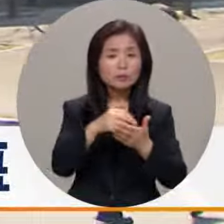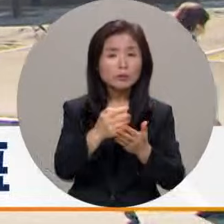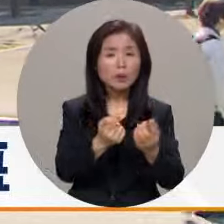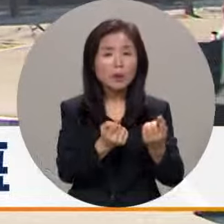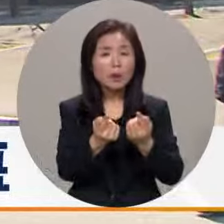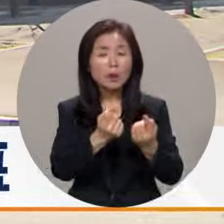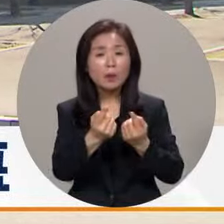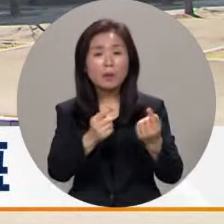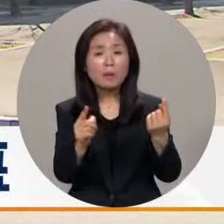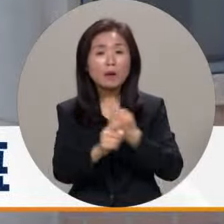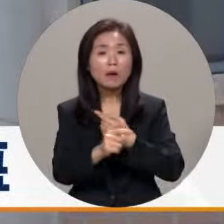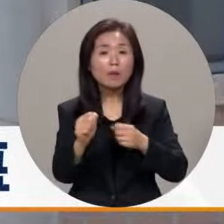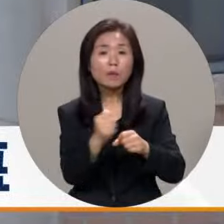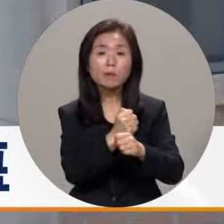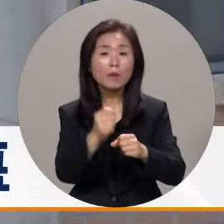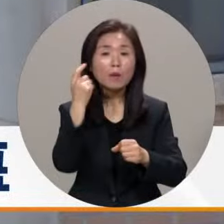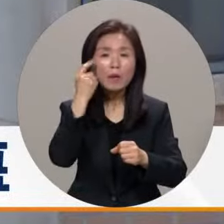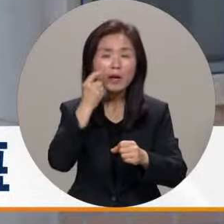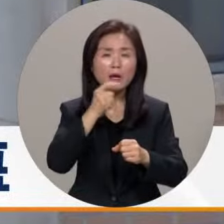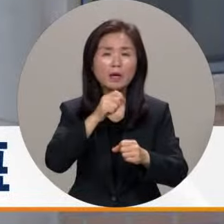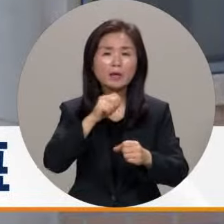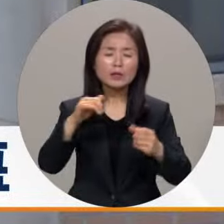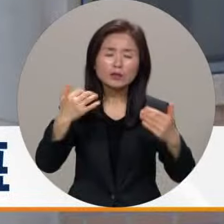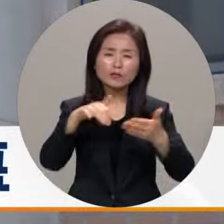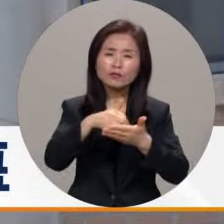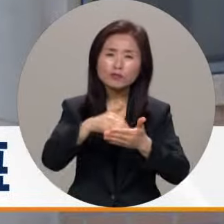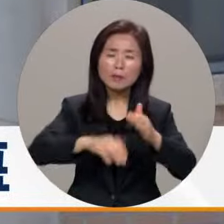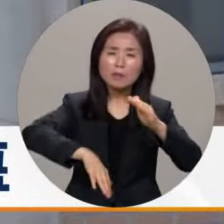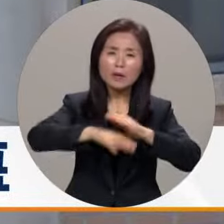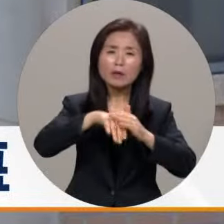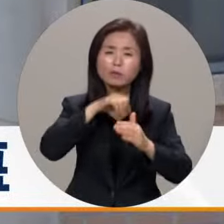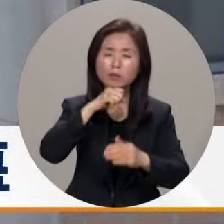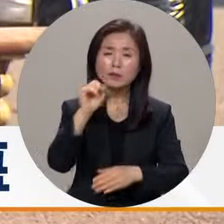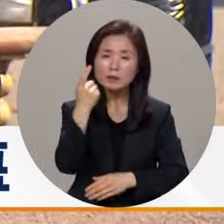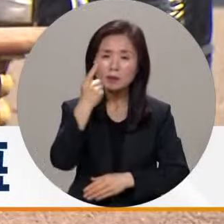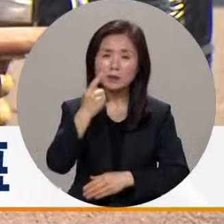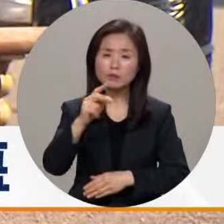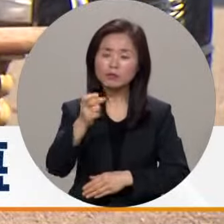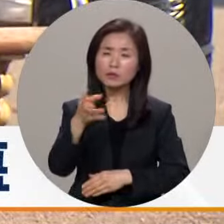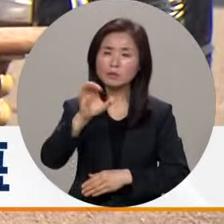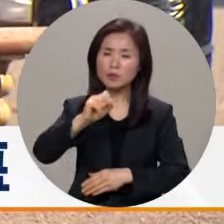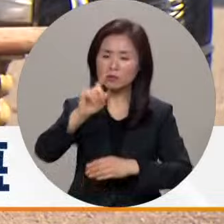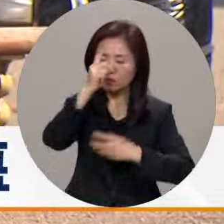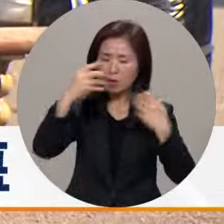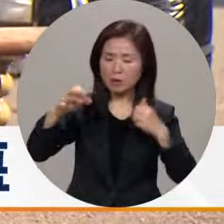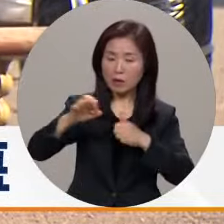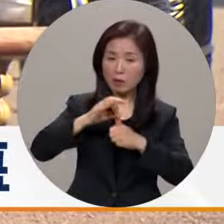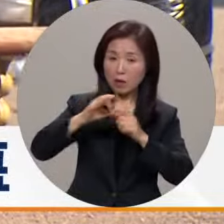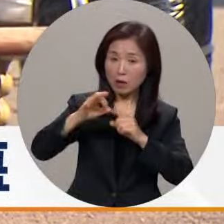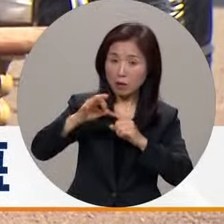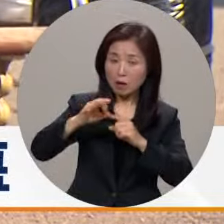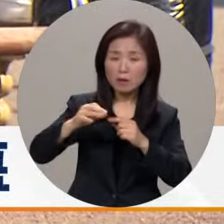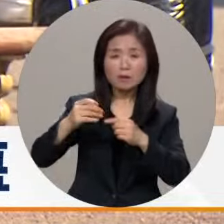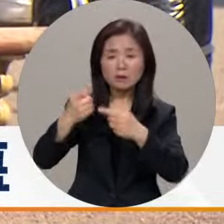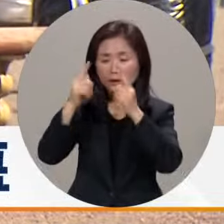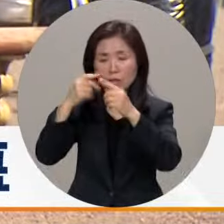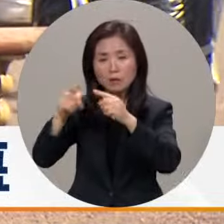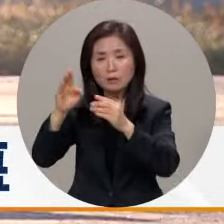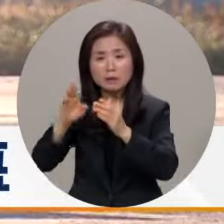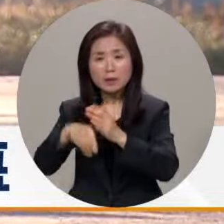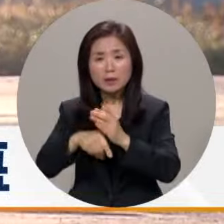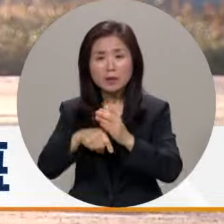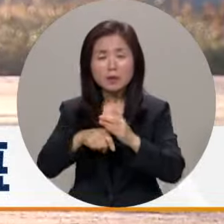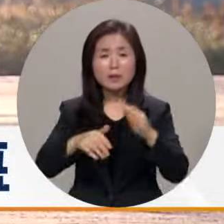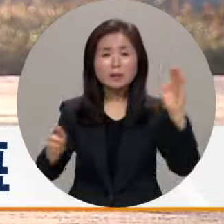이유가 충원율 때문이라고 밝혔습니다 수십억 원 대에 국고지원이 달린 대학 평가에서 충원율이 중요한 지표이기